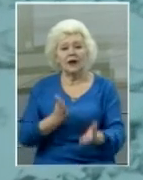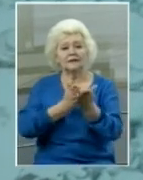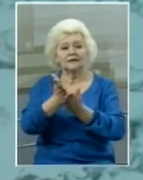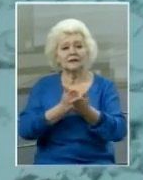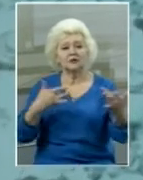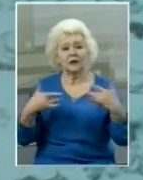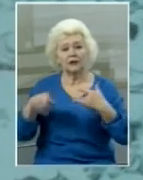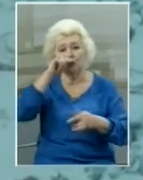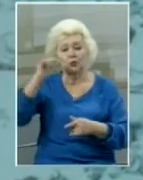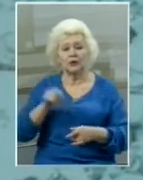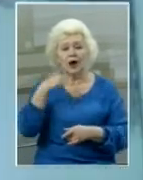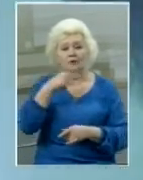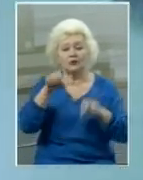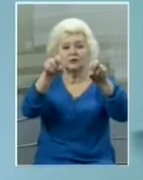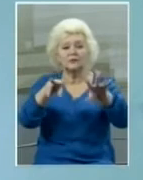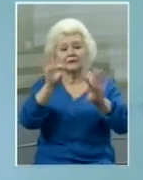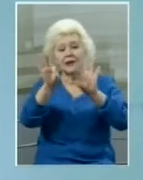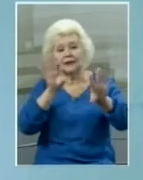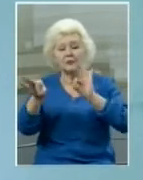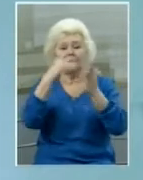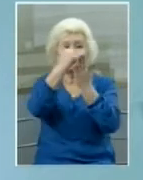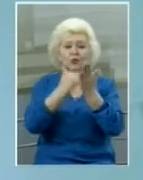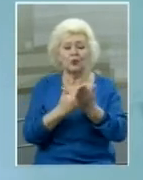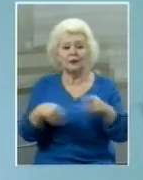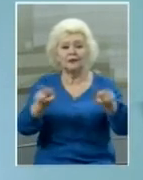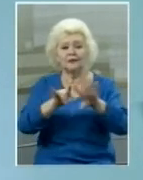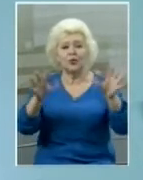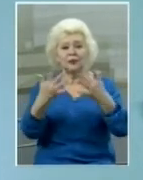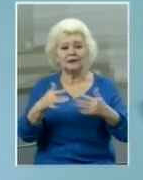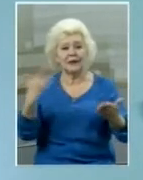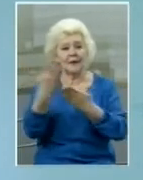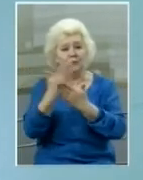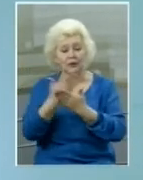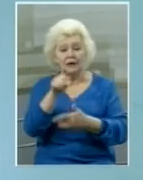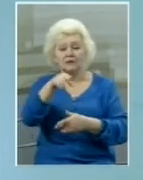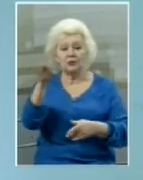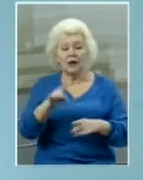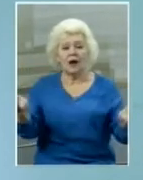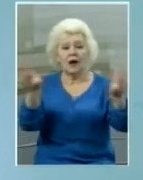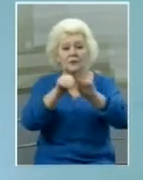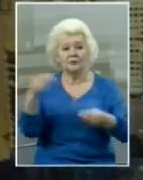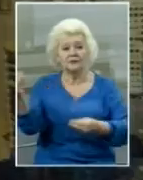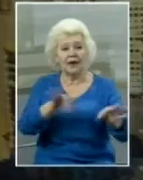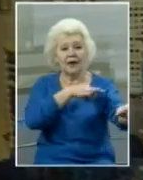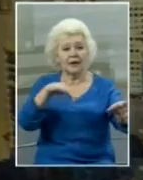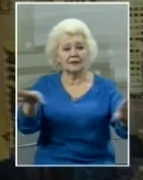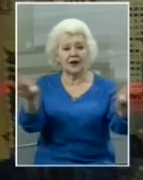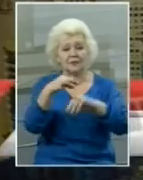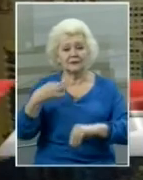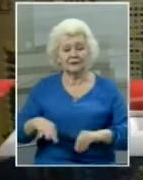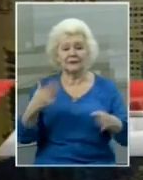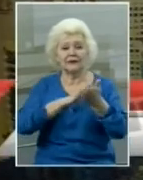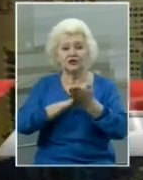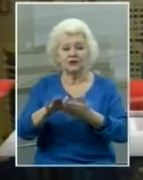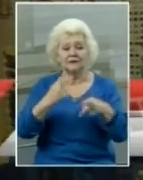Служений артист України, говорить, спеціально підібрав репертуар під події у мультфільмі. Цього разу грає разом із сином. Чисто технічно